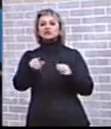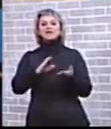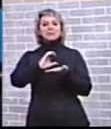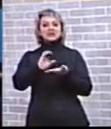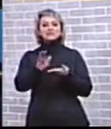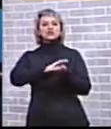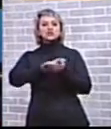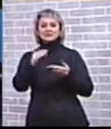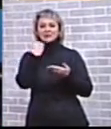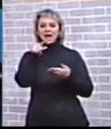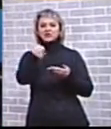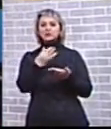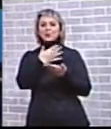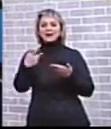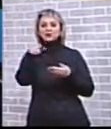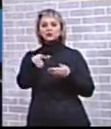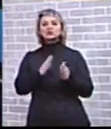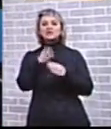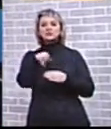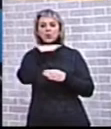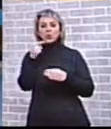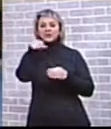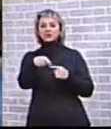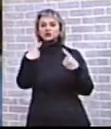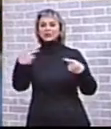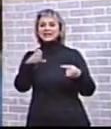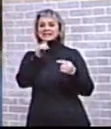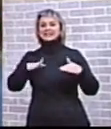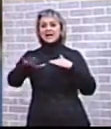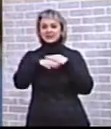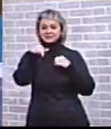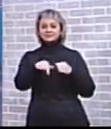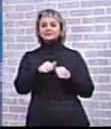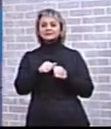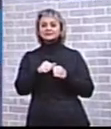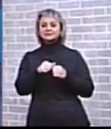производить чистую и качественную продукцию выше, чем многих других развитых стран.